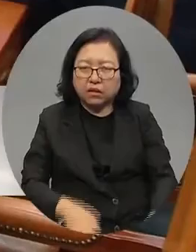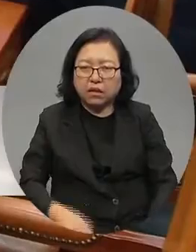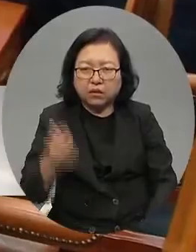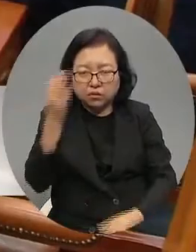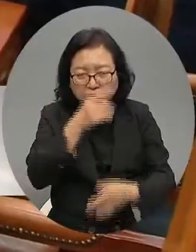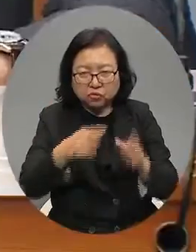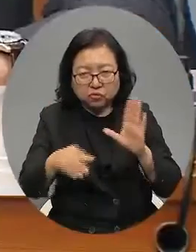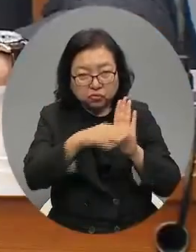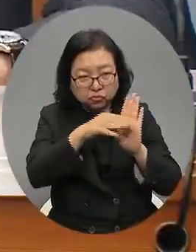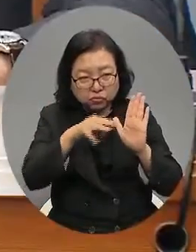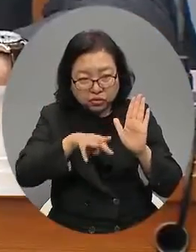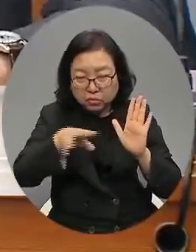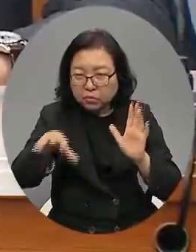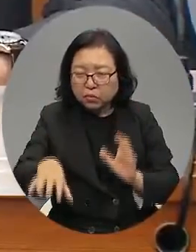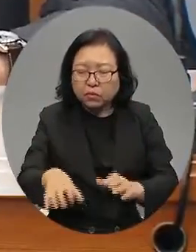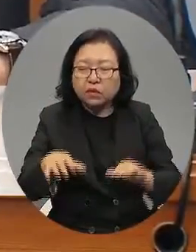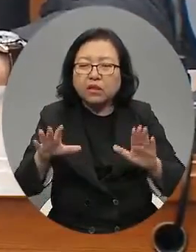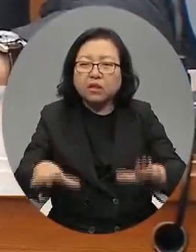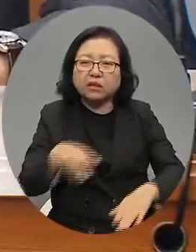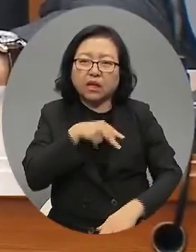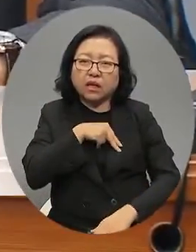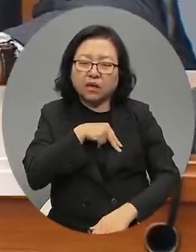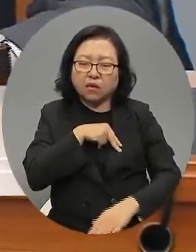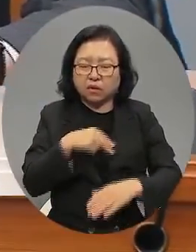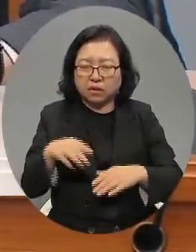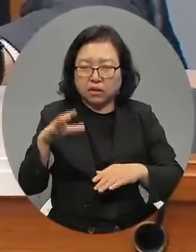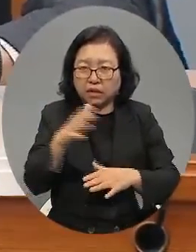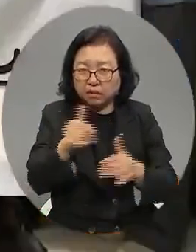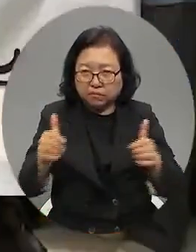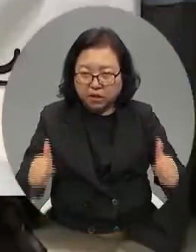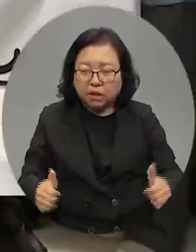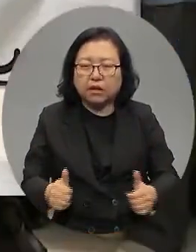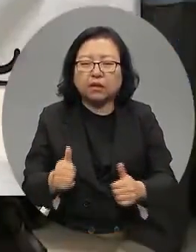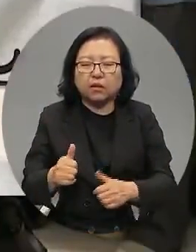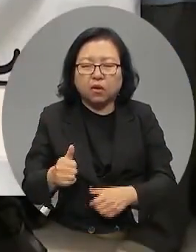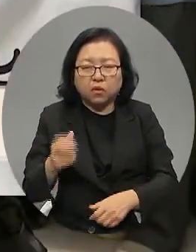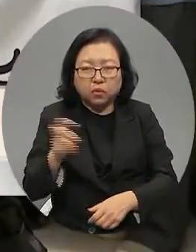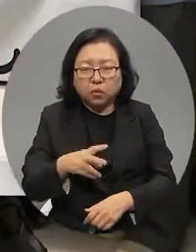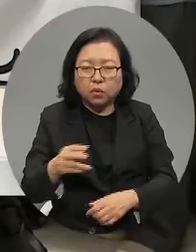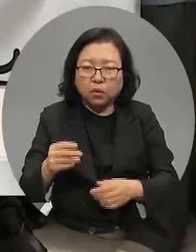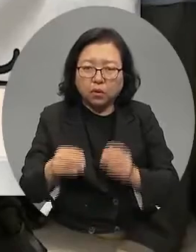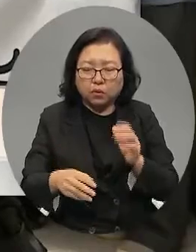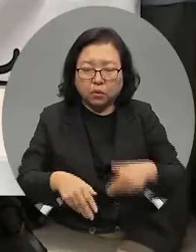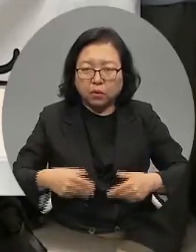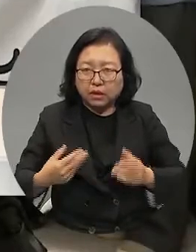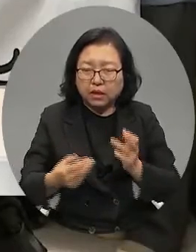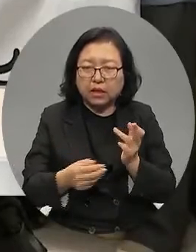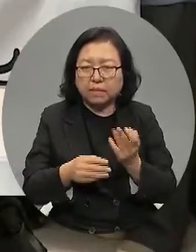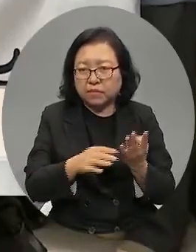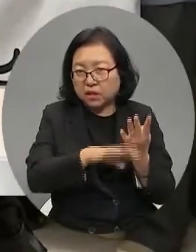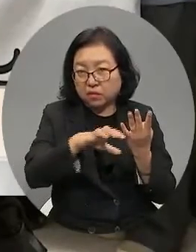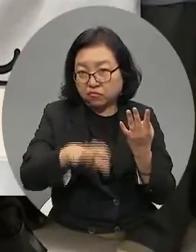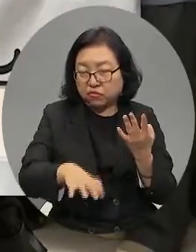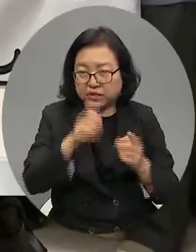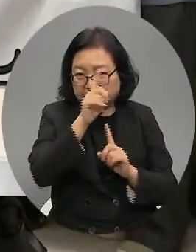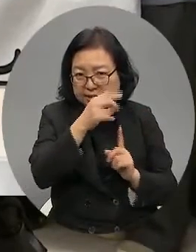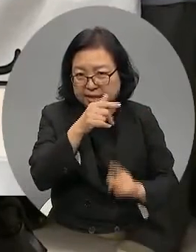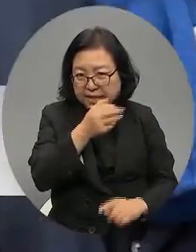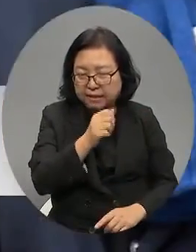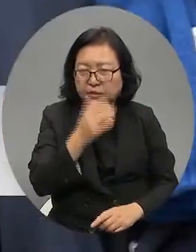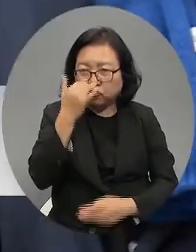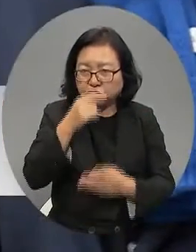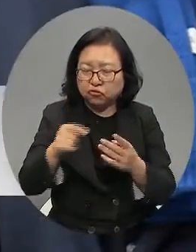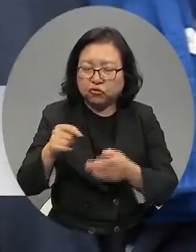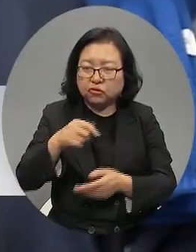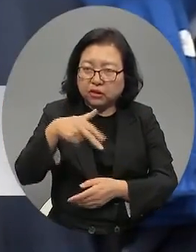부했다 명이 지역위원장으로 내정됐고 동남 4구는 이재한 위원장이 유임된 반면 충주와 제천